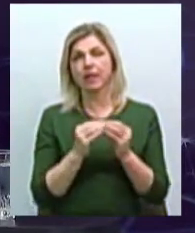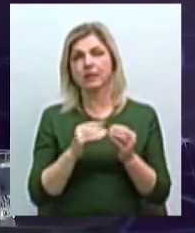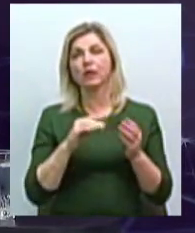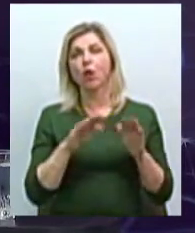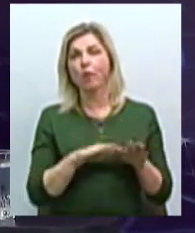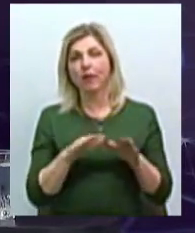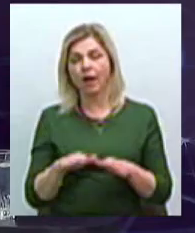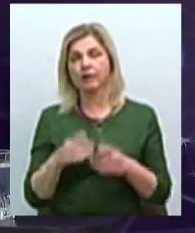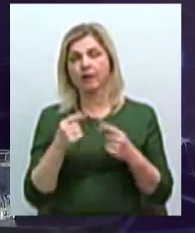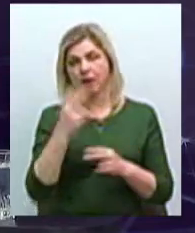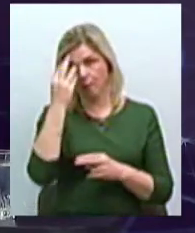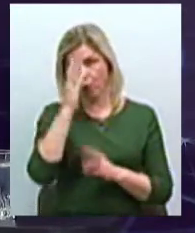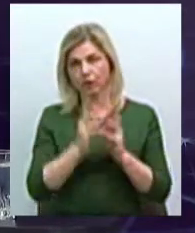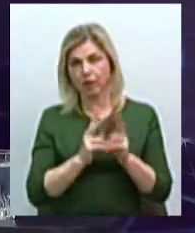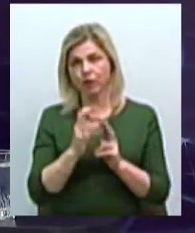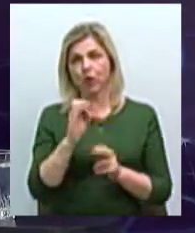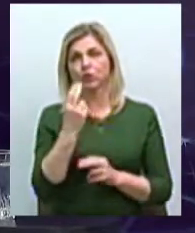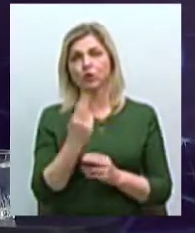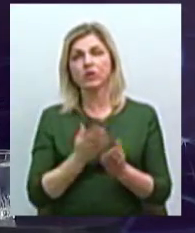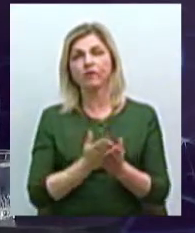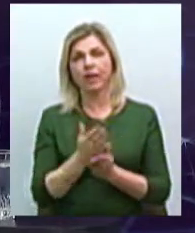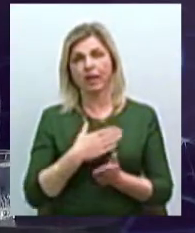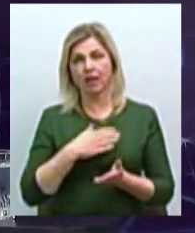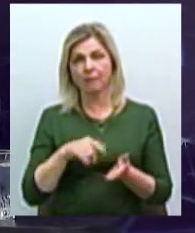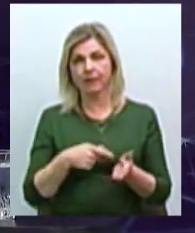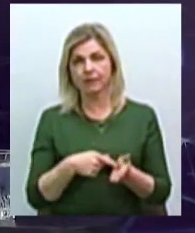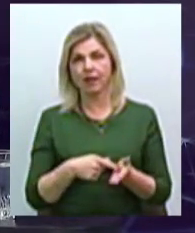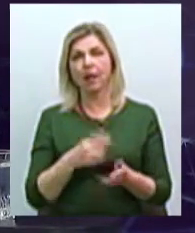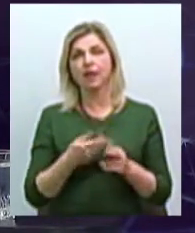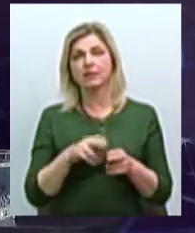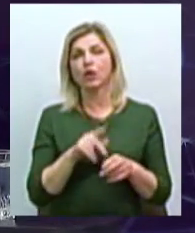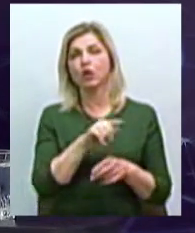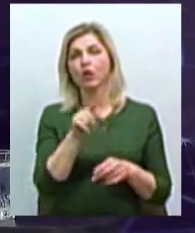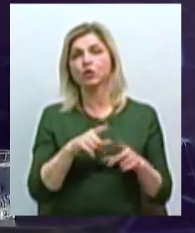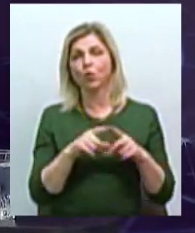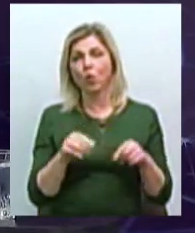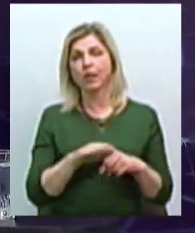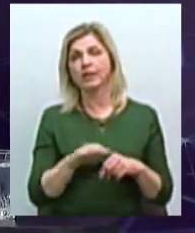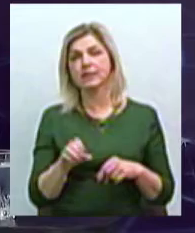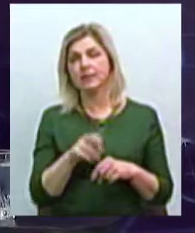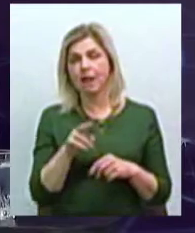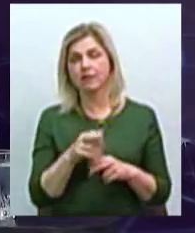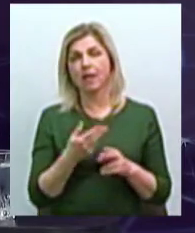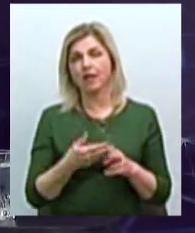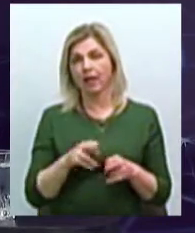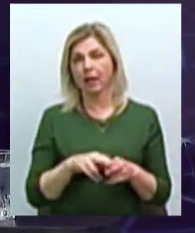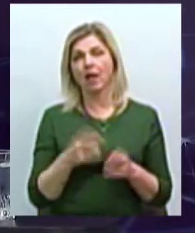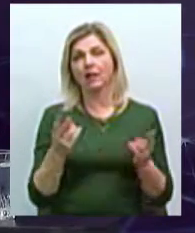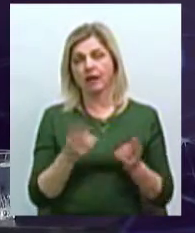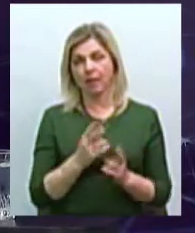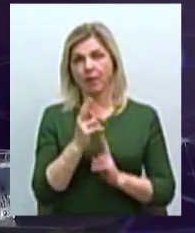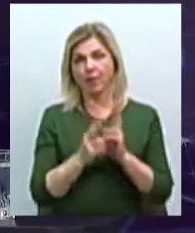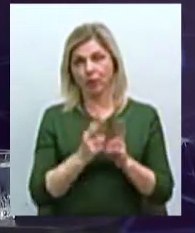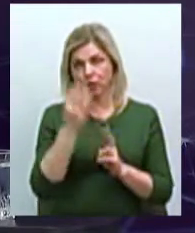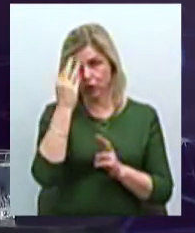які термомодернізуються. Це соціальна сфера нашого міста, це школи, дитячі садочки, які термомодернізуються в